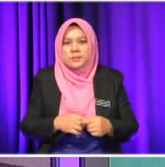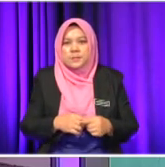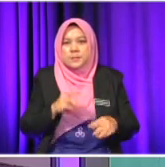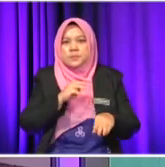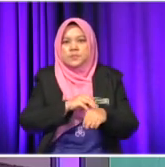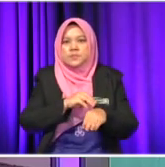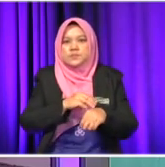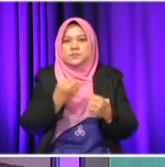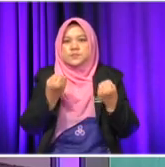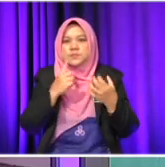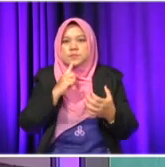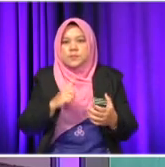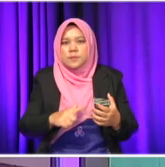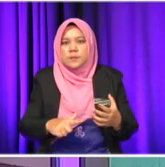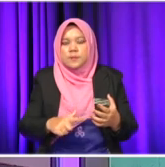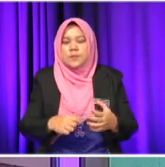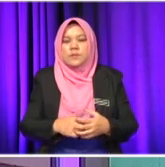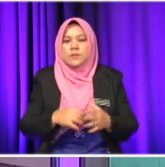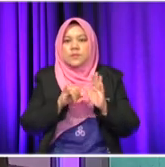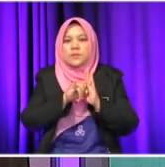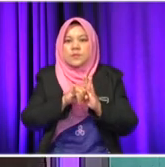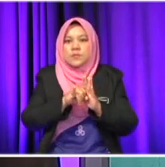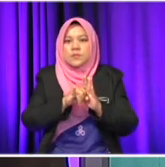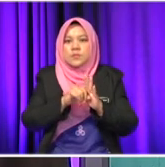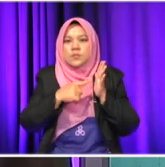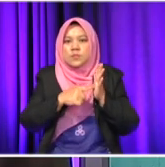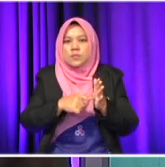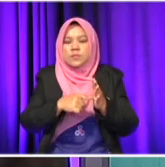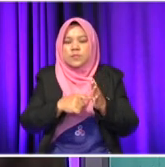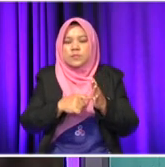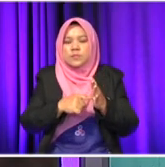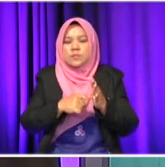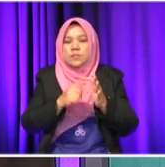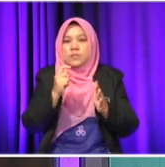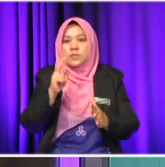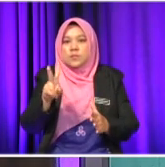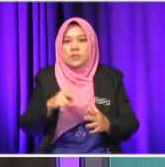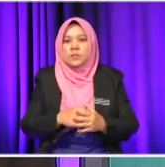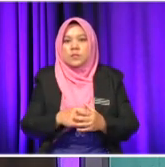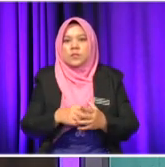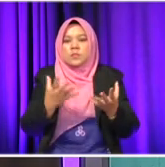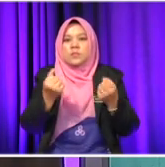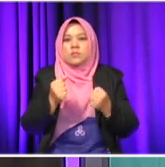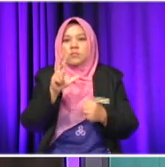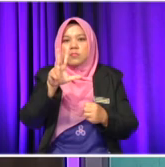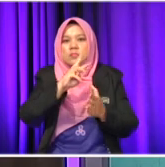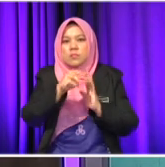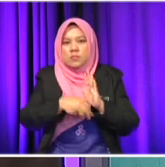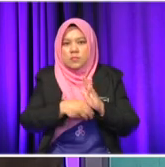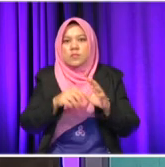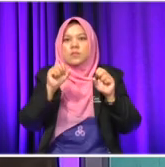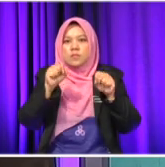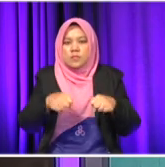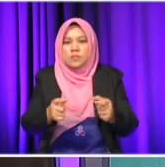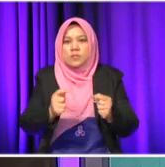berapa lama kamu Nak iklan kamu tuh di paparkan di television kamu jawab kamu nanti Gemini boleh